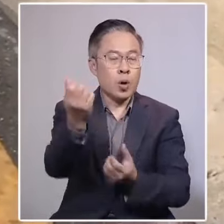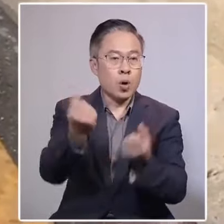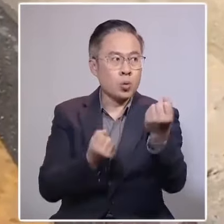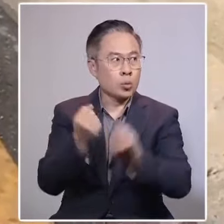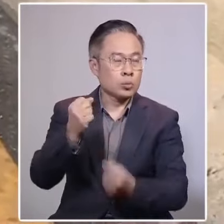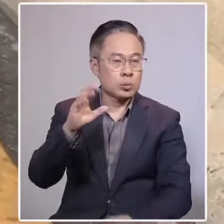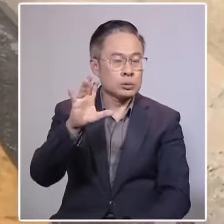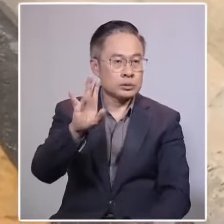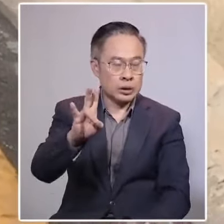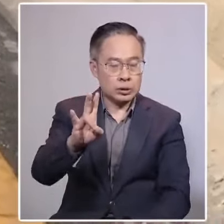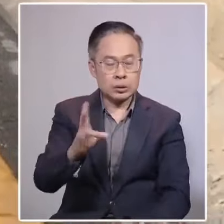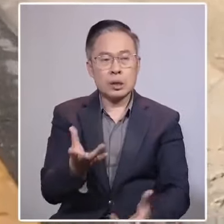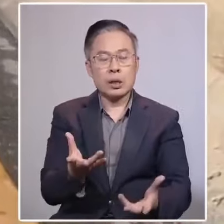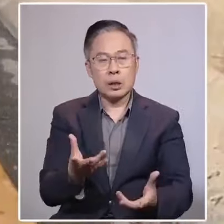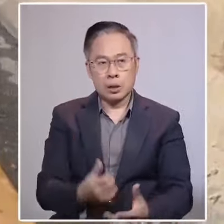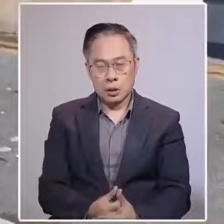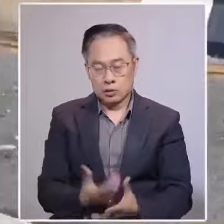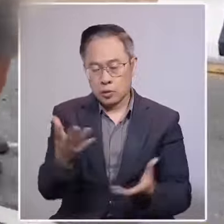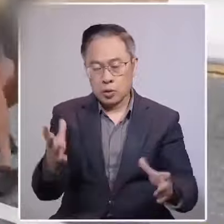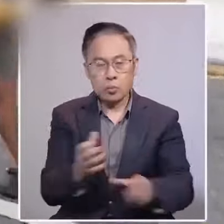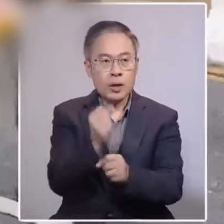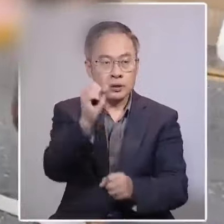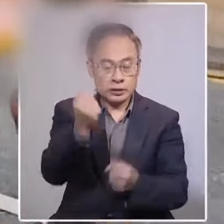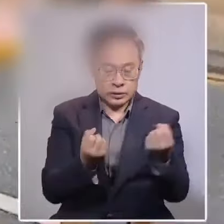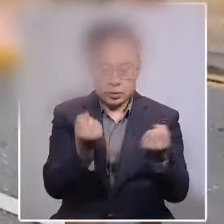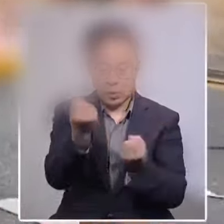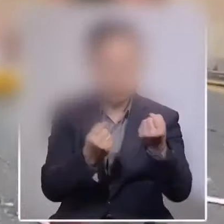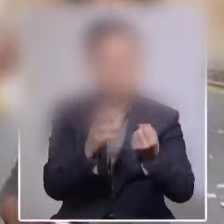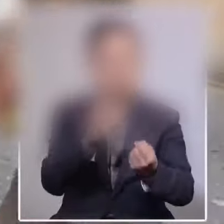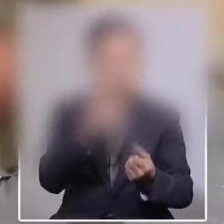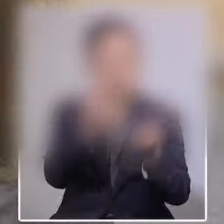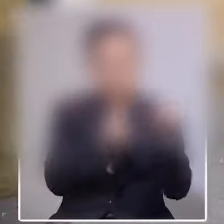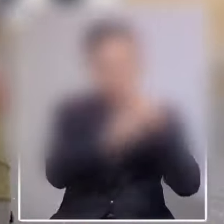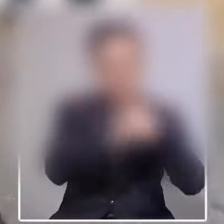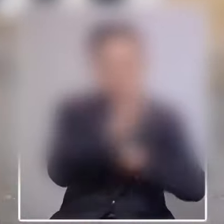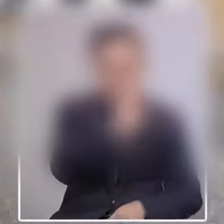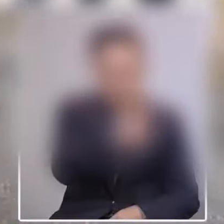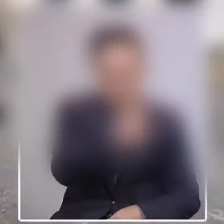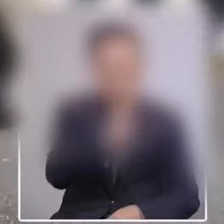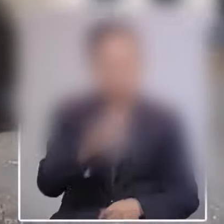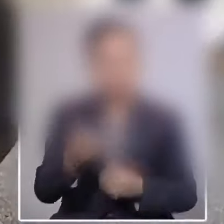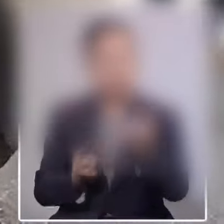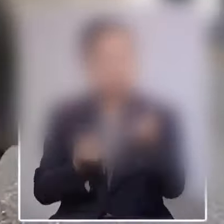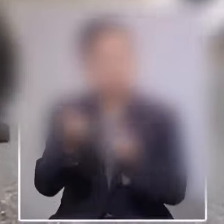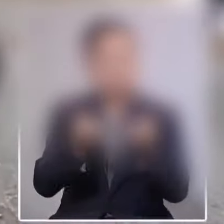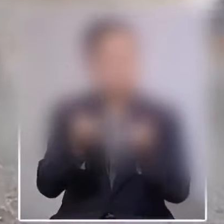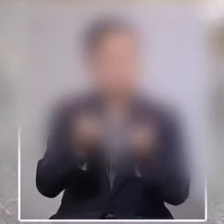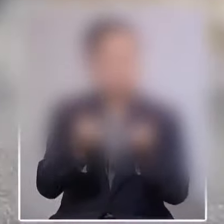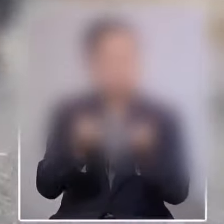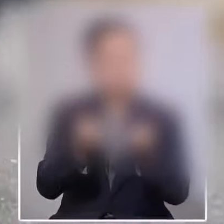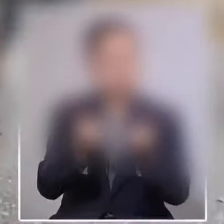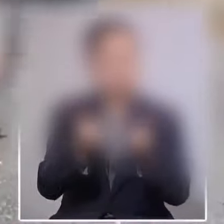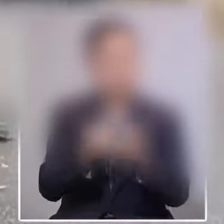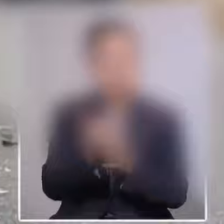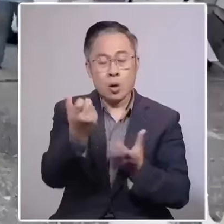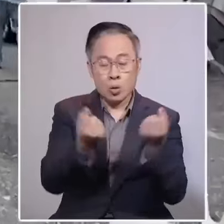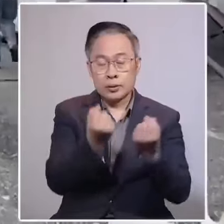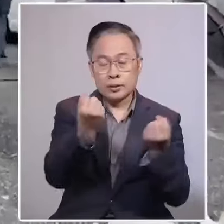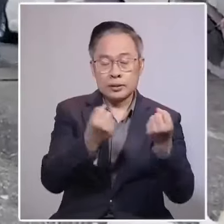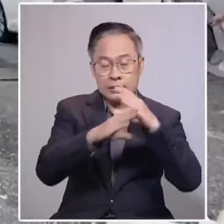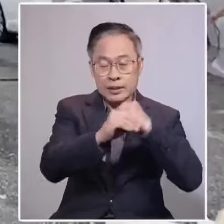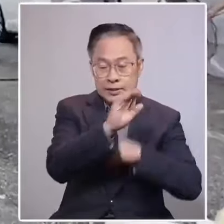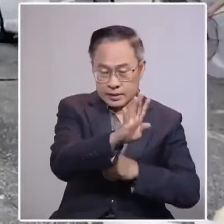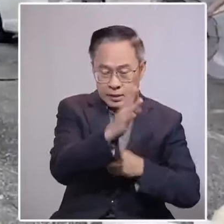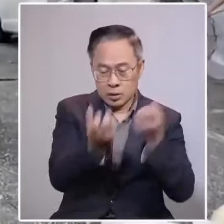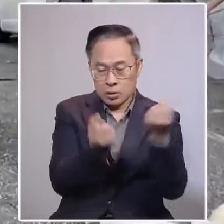เนี่ยนะฮะตำรวจก็ตรวจสอบ 7คันเนี่ยมีเก๋ง 4คันกระบะ 1คันแล้วก็บรรทุก 2คันคันนะครับก็ขวางการจราจรขาออกไป